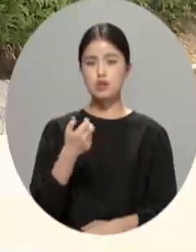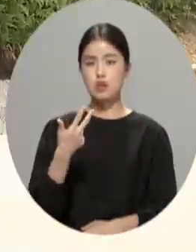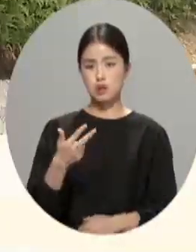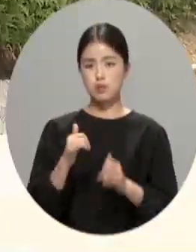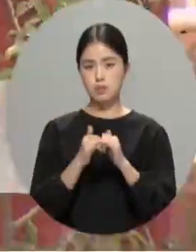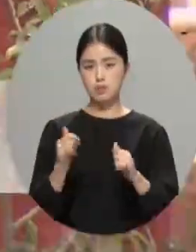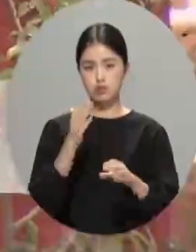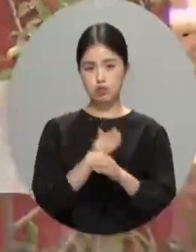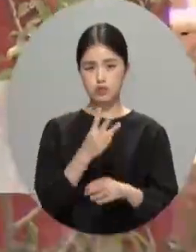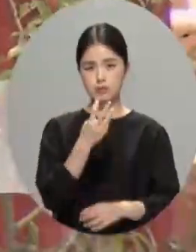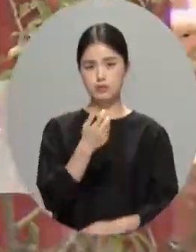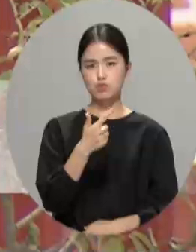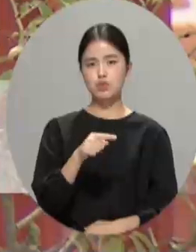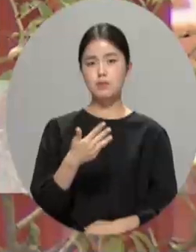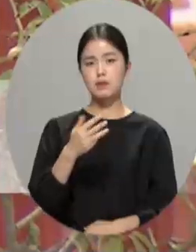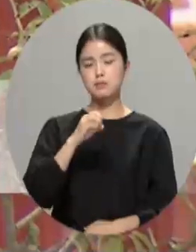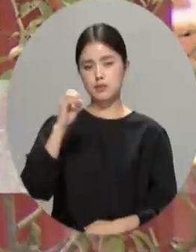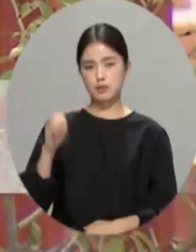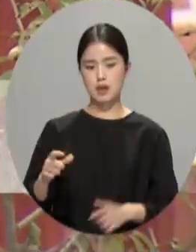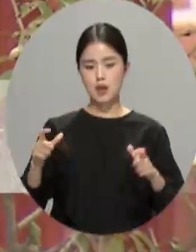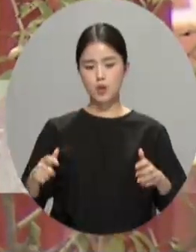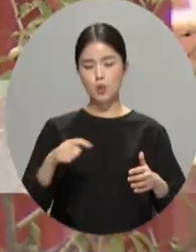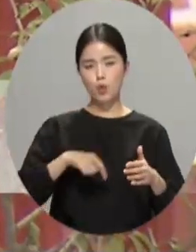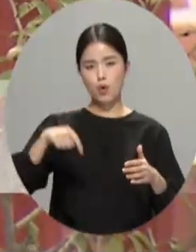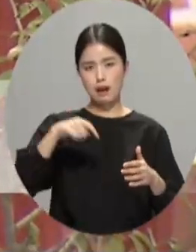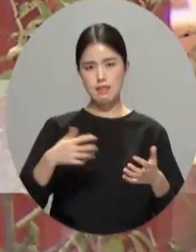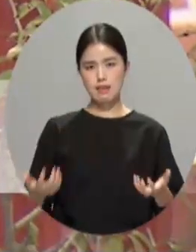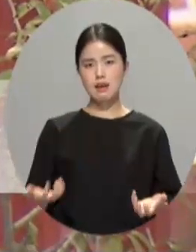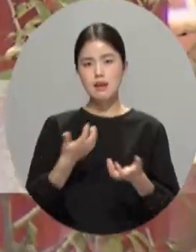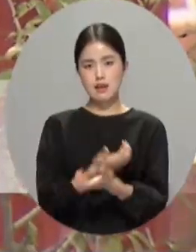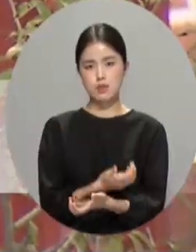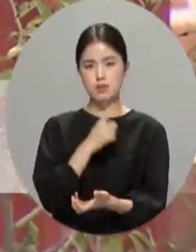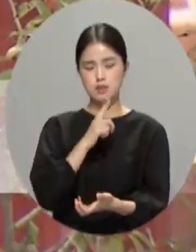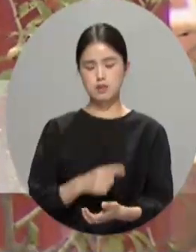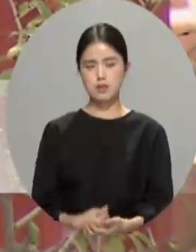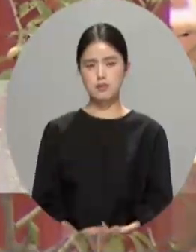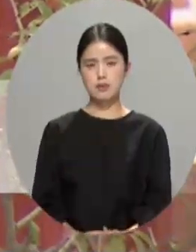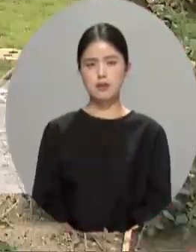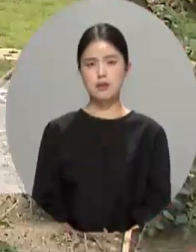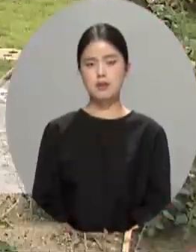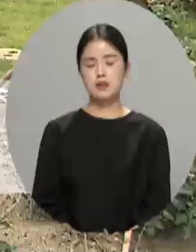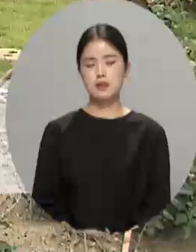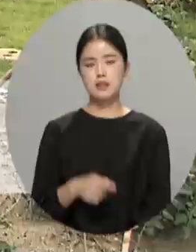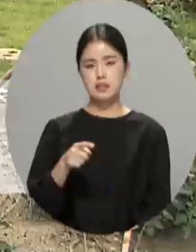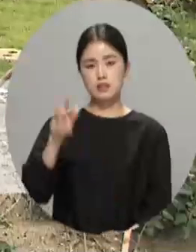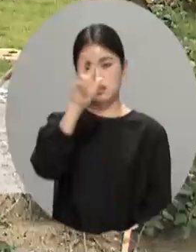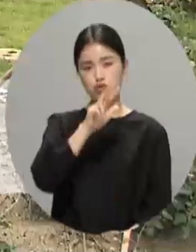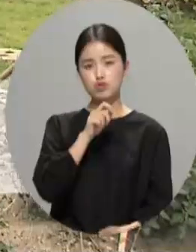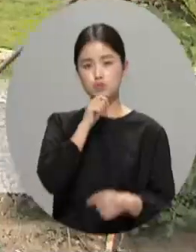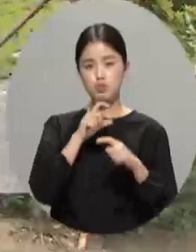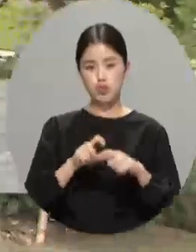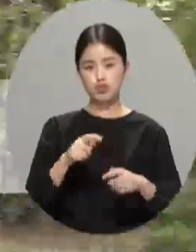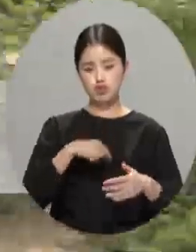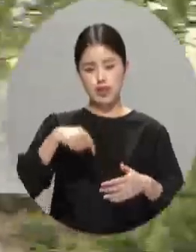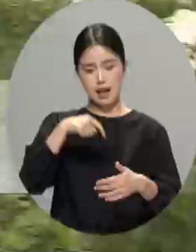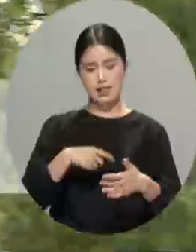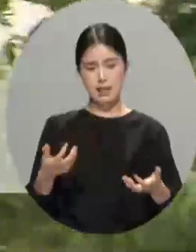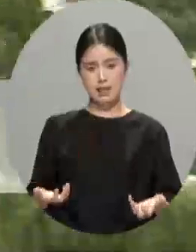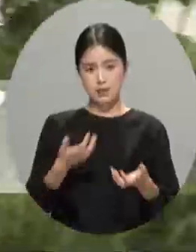가운데 36.8%가 도내 시군 간 이동으로 나타났습니다. 이는 전국 평균 시도내